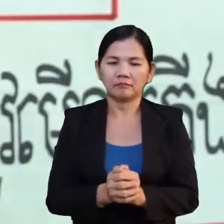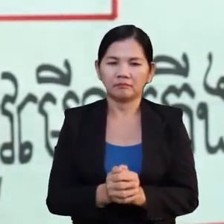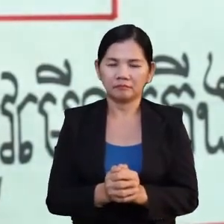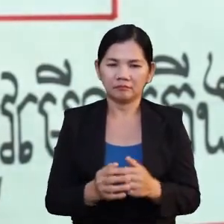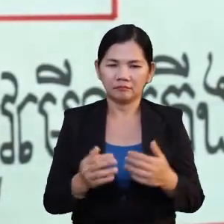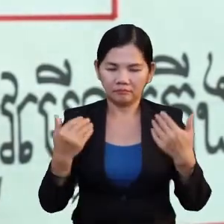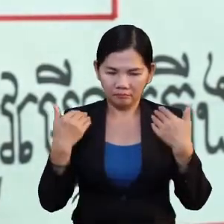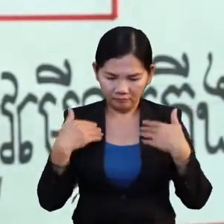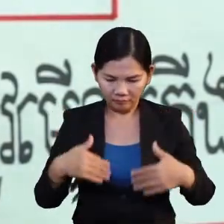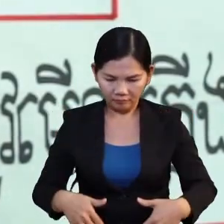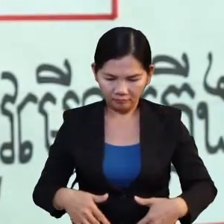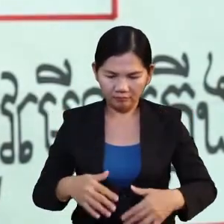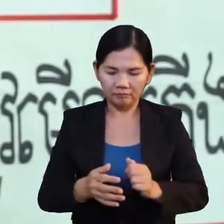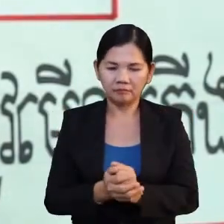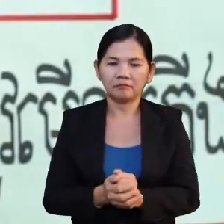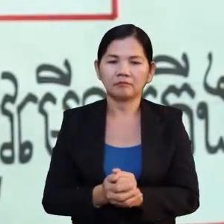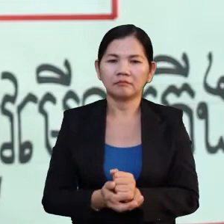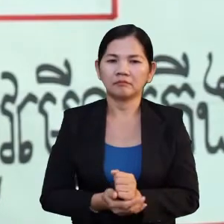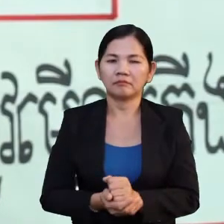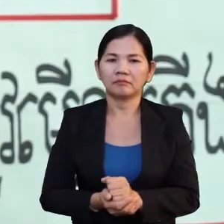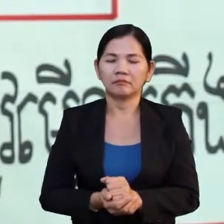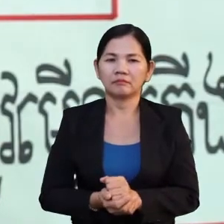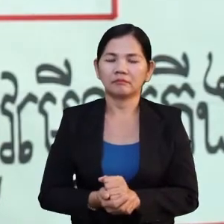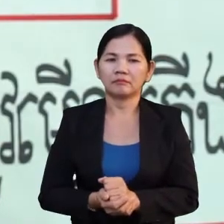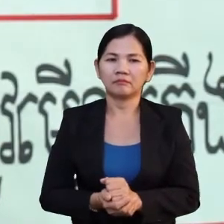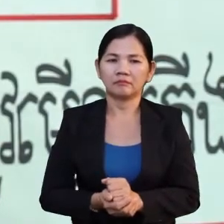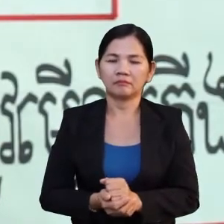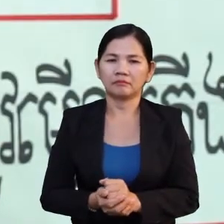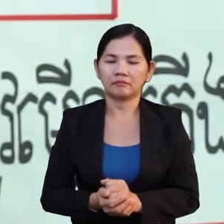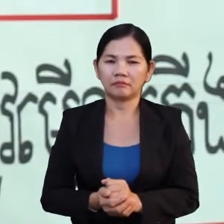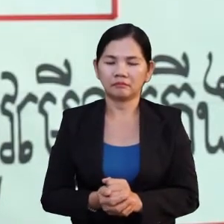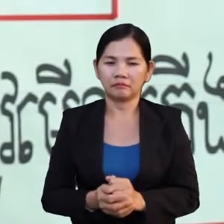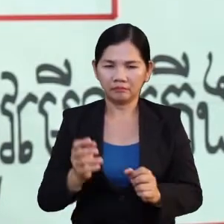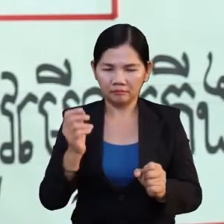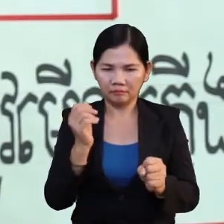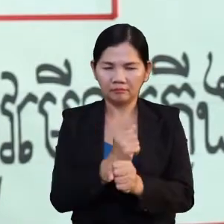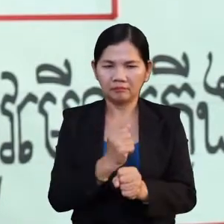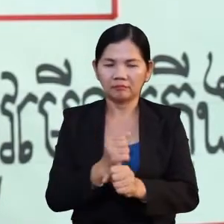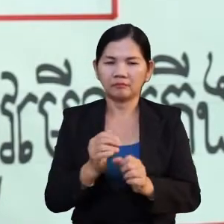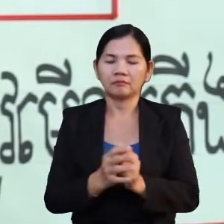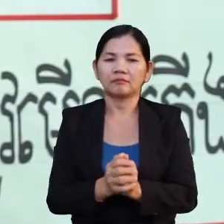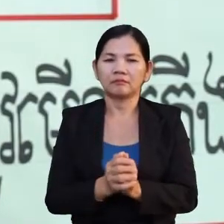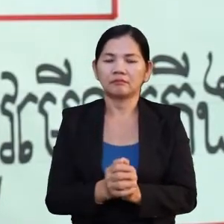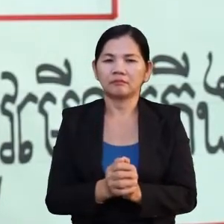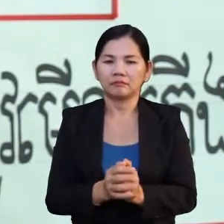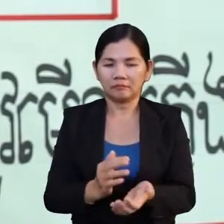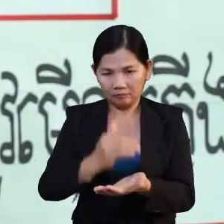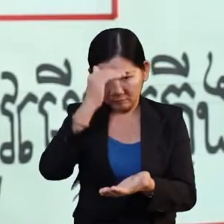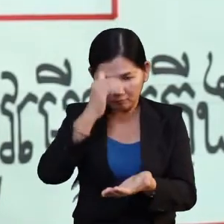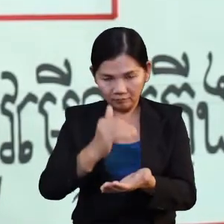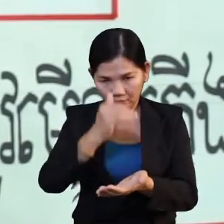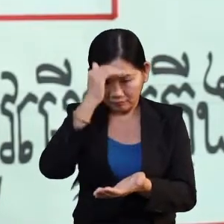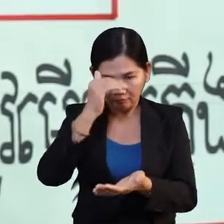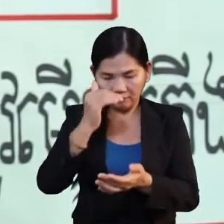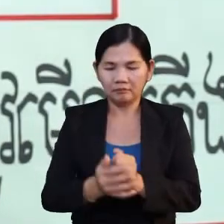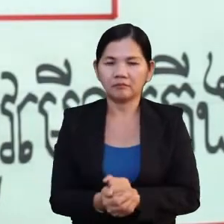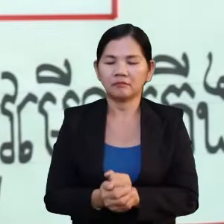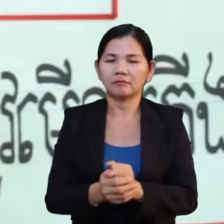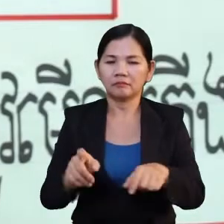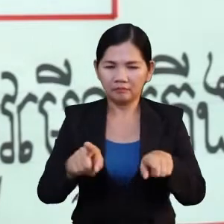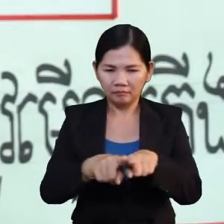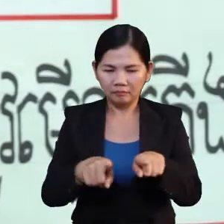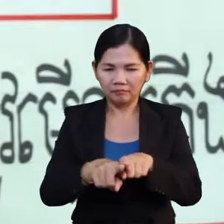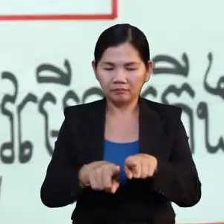ពាក់គាត់យ៉ាងម៉េចដែរកូនចាសម្លៀកបំពាក់របស់គាត់គឺជាសោះដូចកូនកូនទាំងអស់គ្នាដែរ